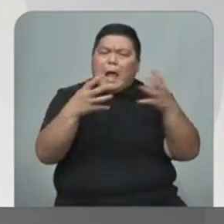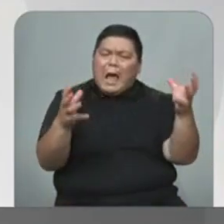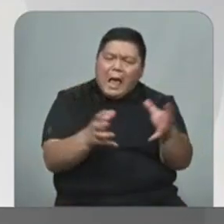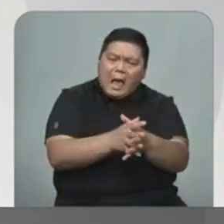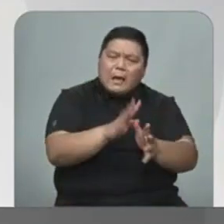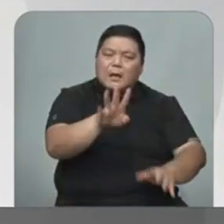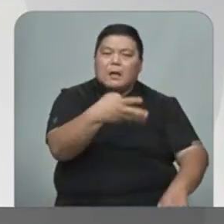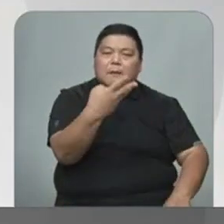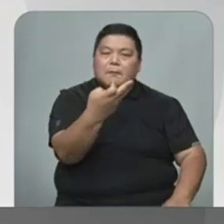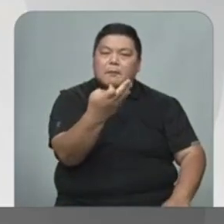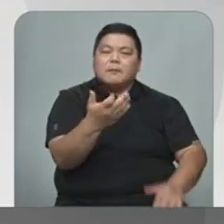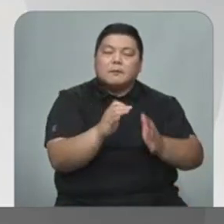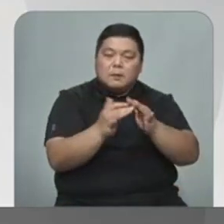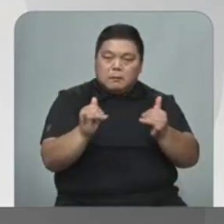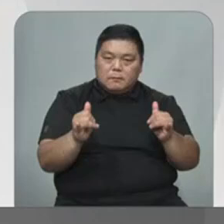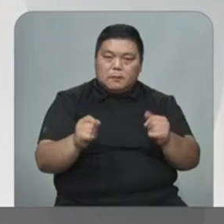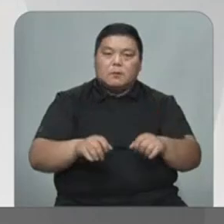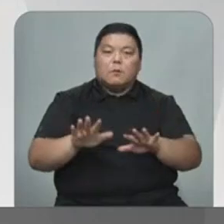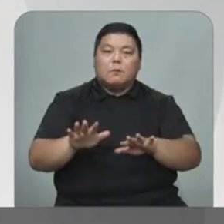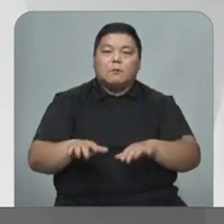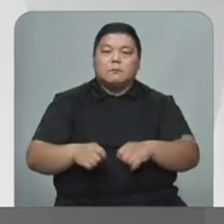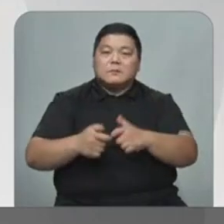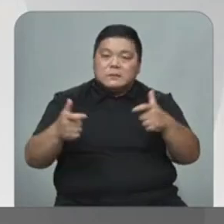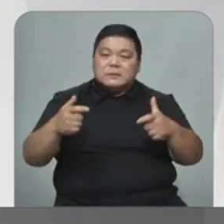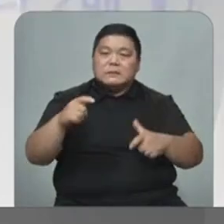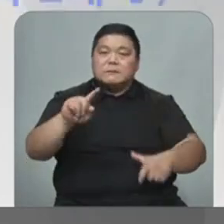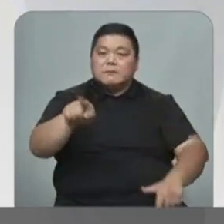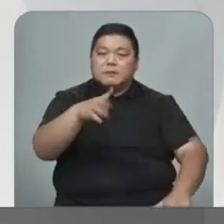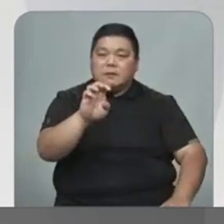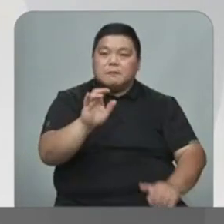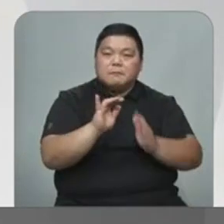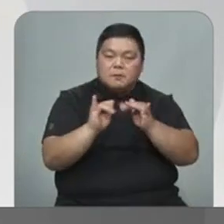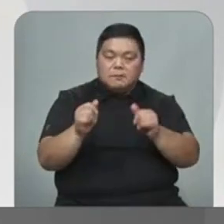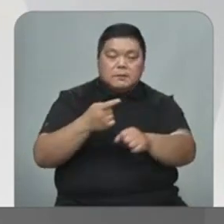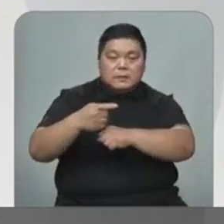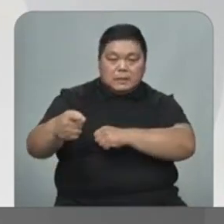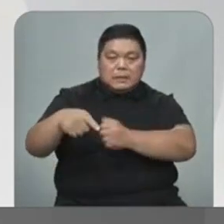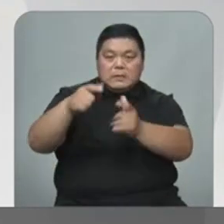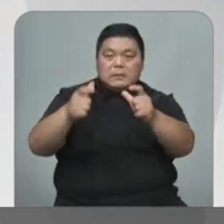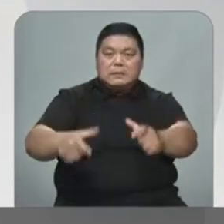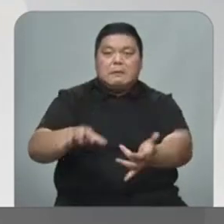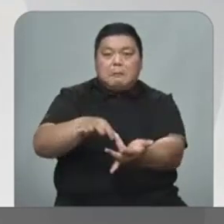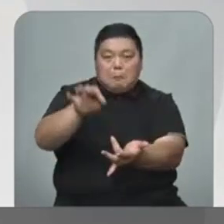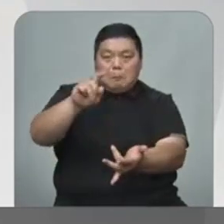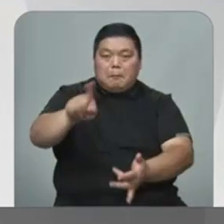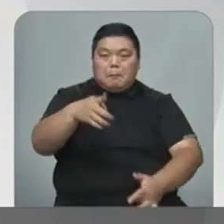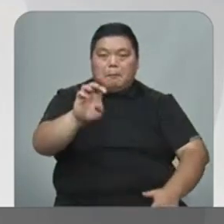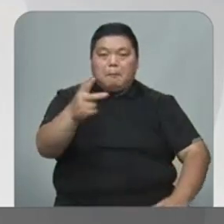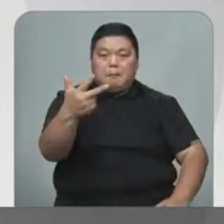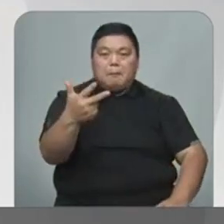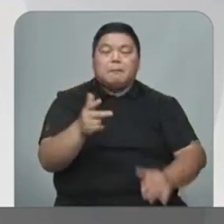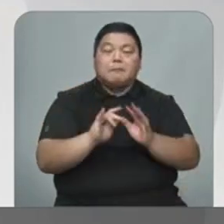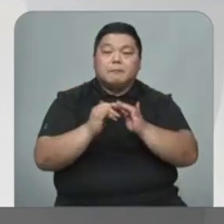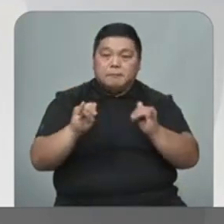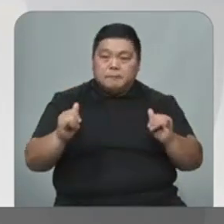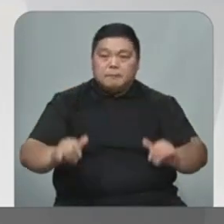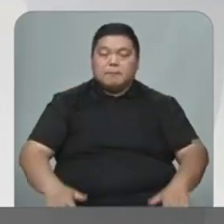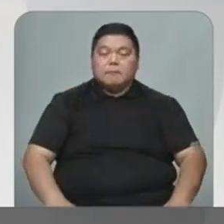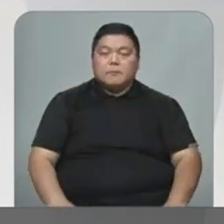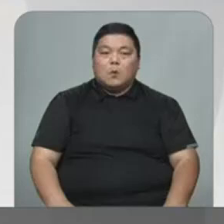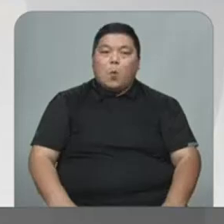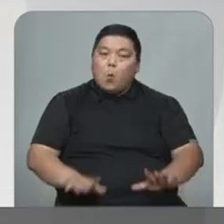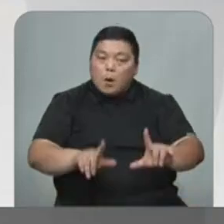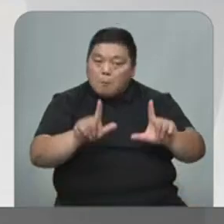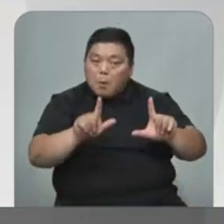414명 올해보다 140여명 많습니다이 가운데 지역 인재 선발은 14명입니다 역시